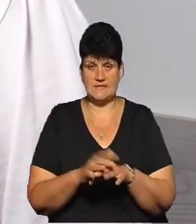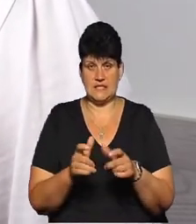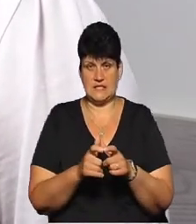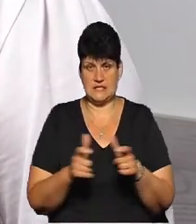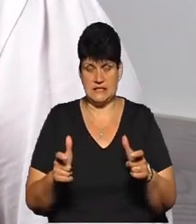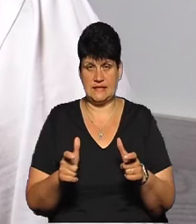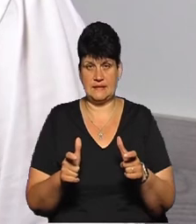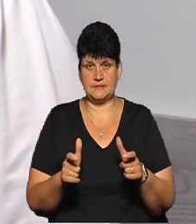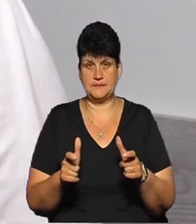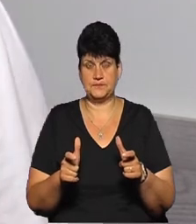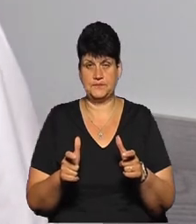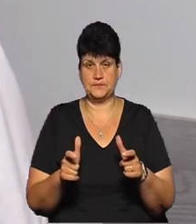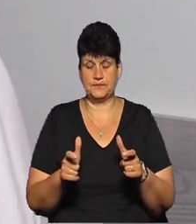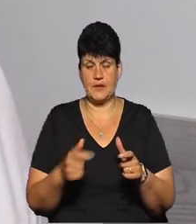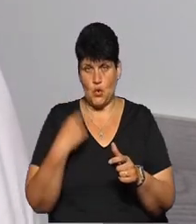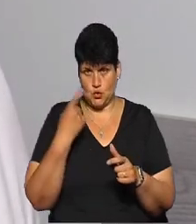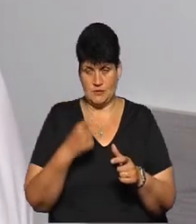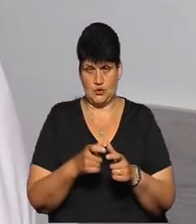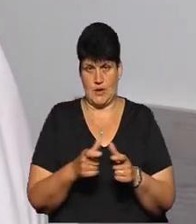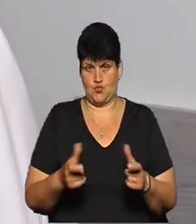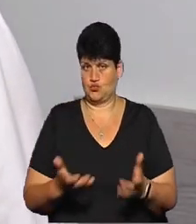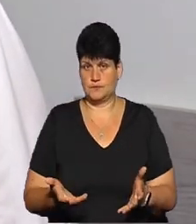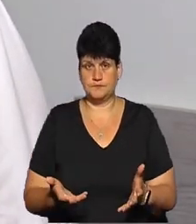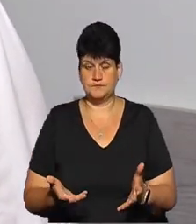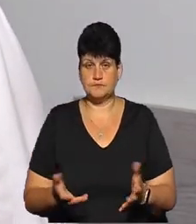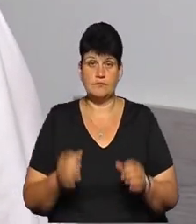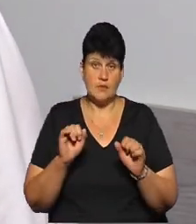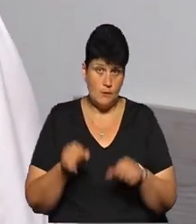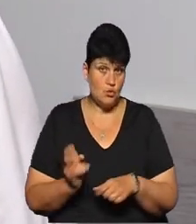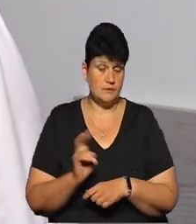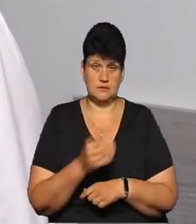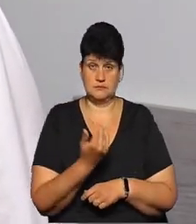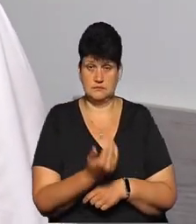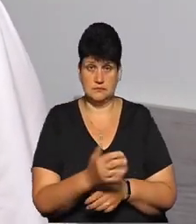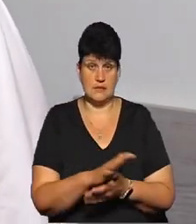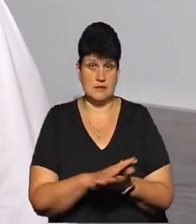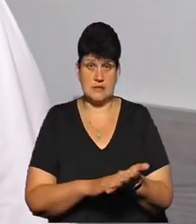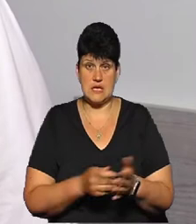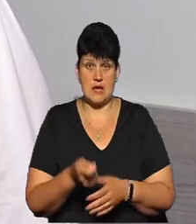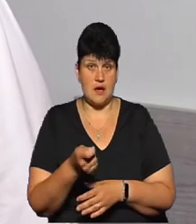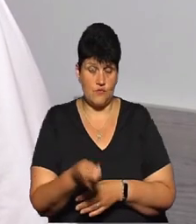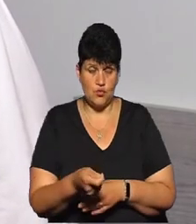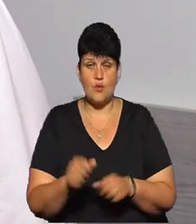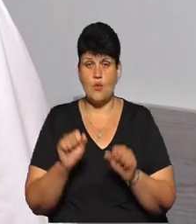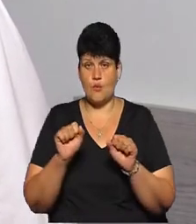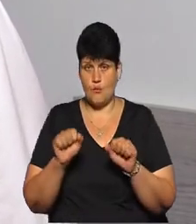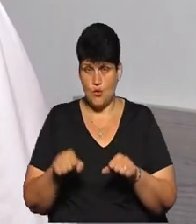рахунку особистого. Можна прийти до нас, написати заяву, можна